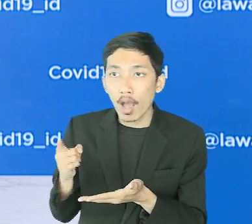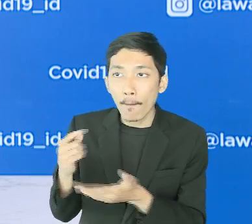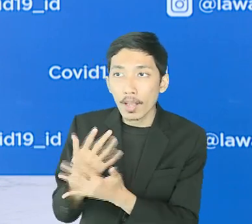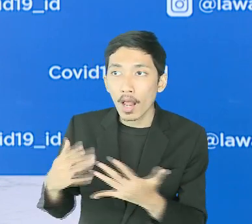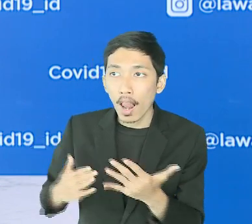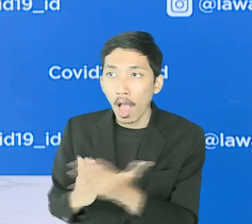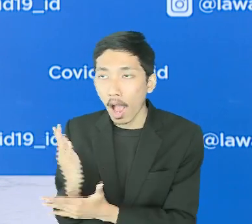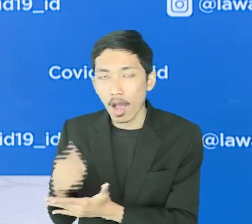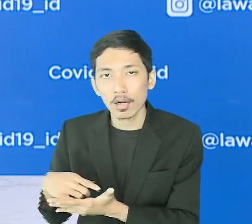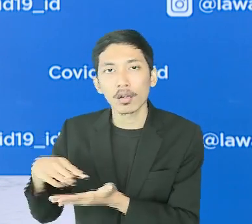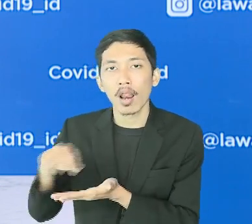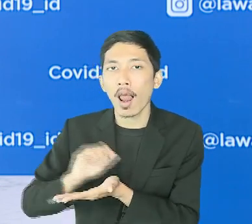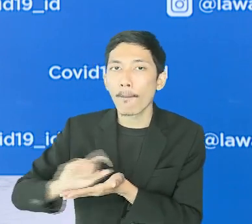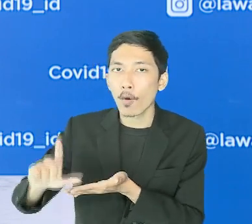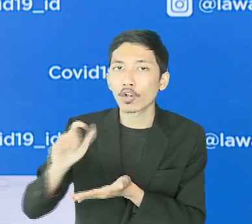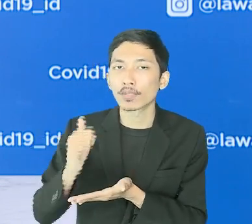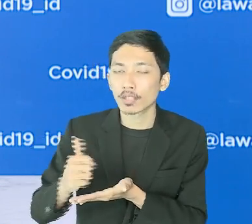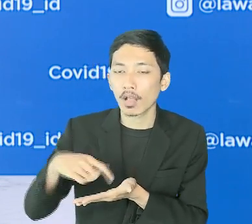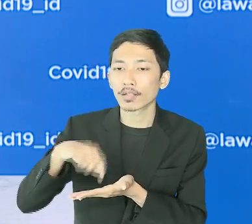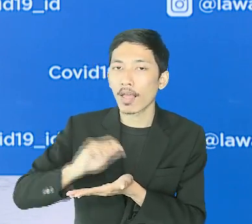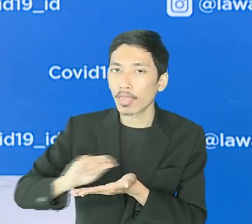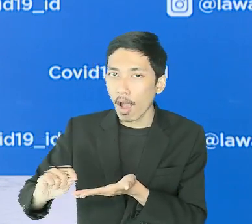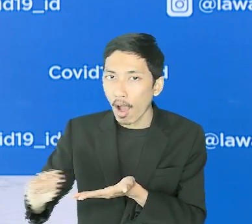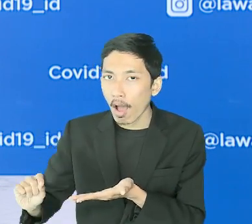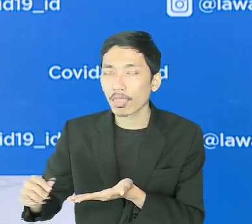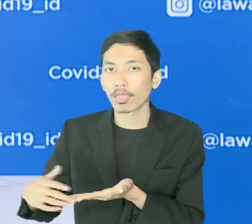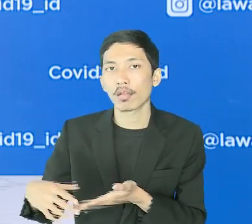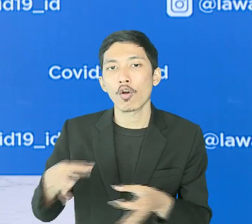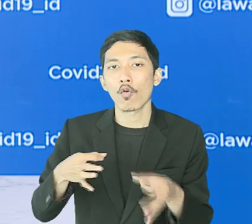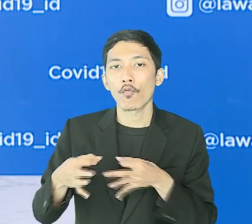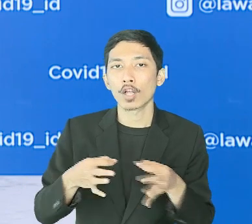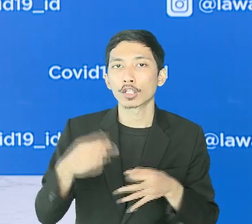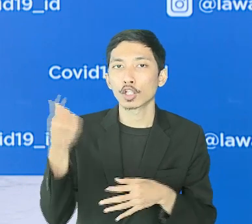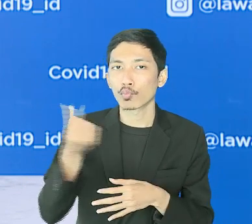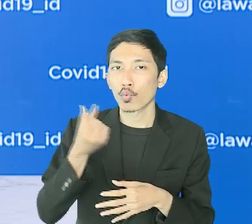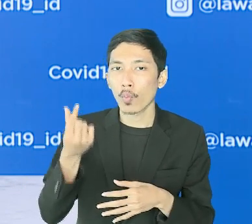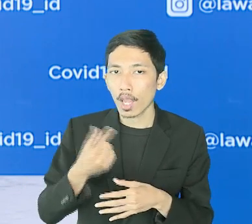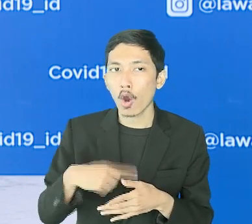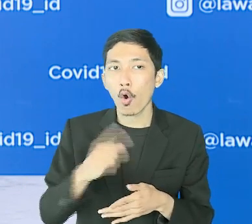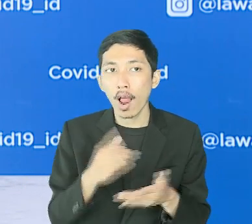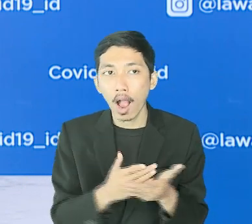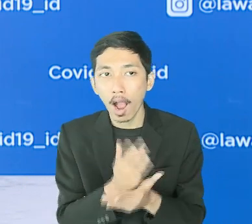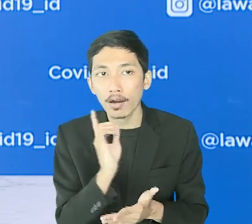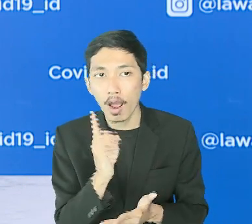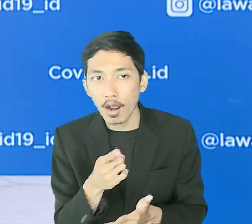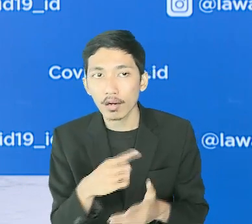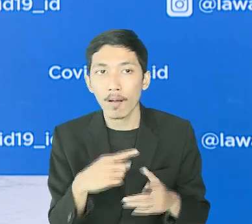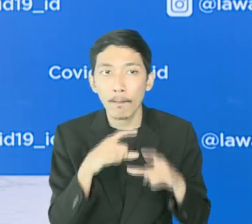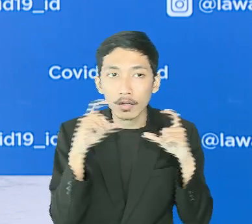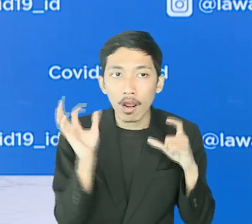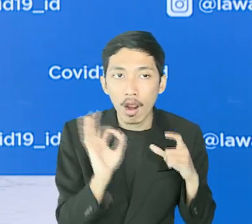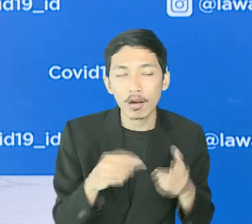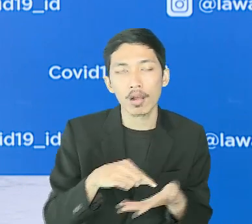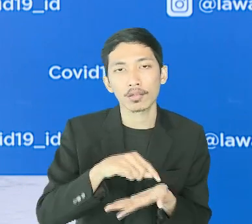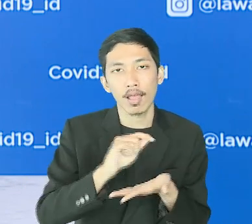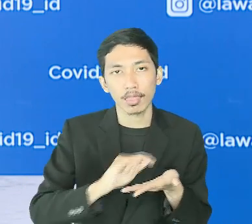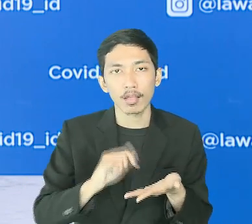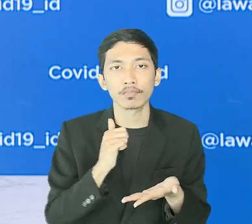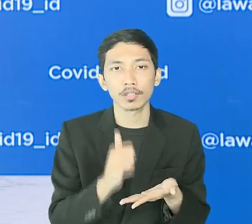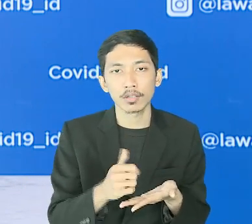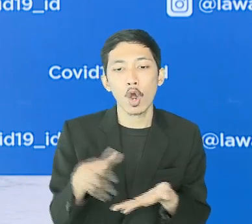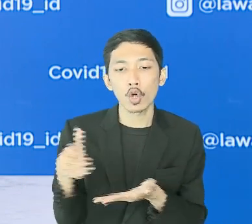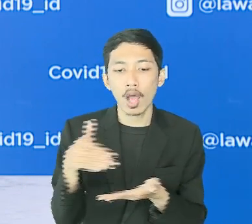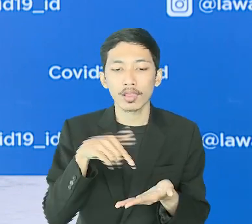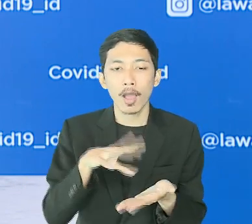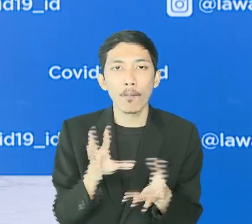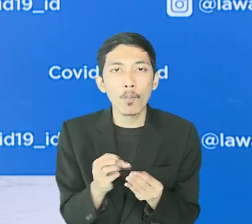di berbagai fasilitas publik, khususnya menjelang periode Nataru, agar setiap potensi penularan